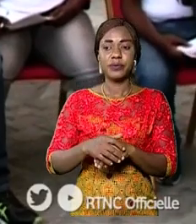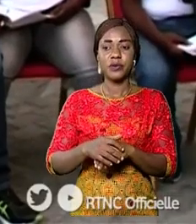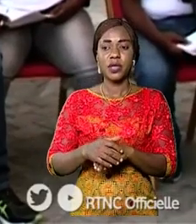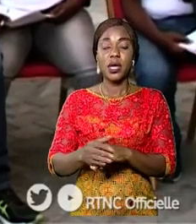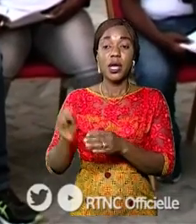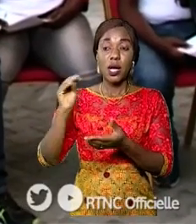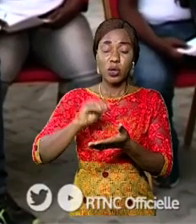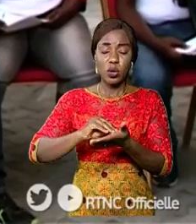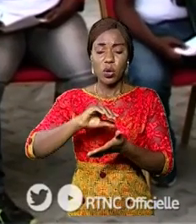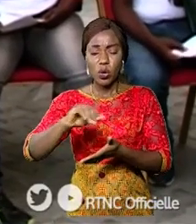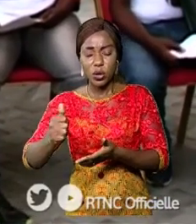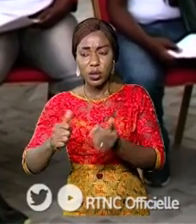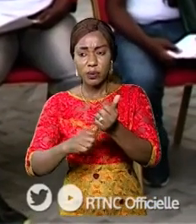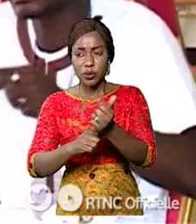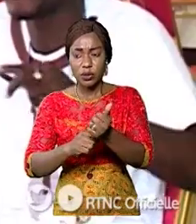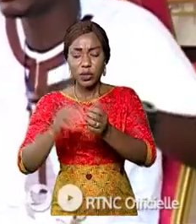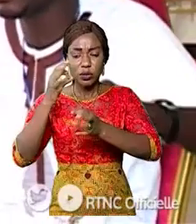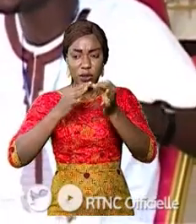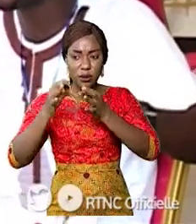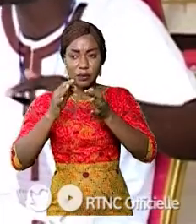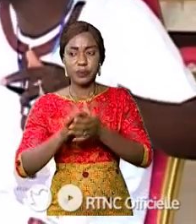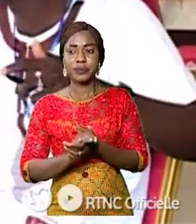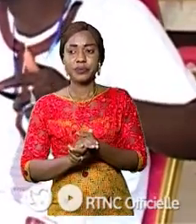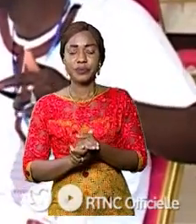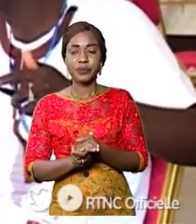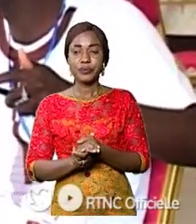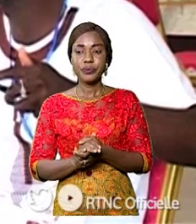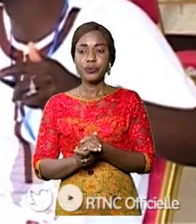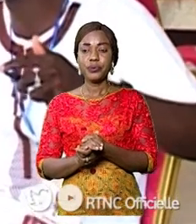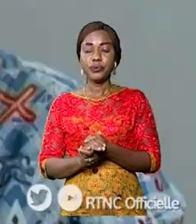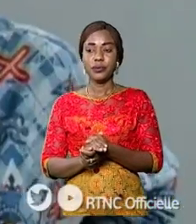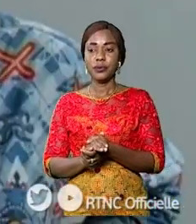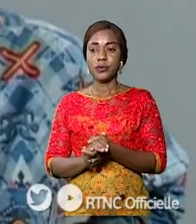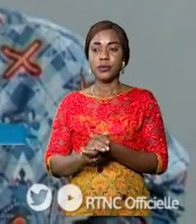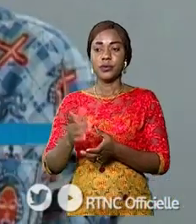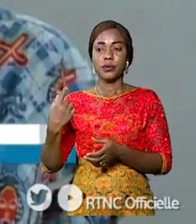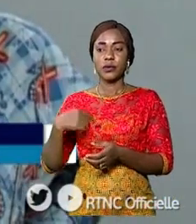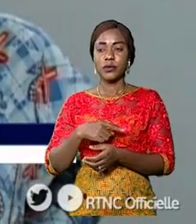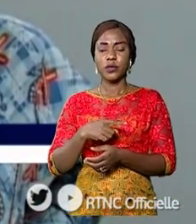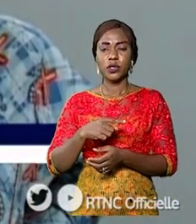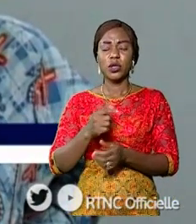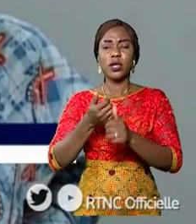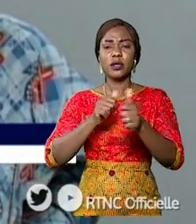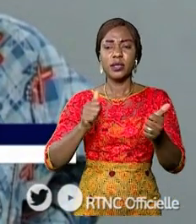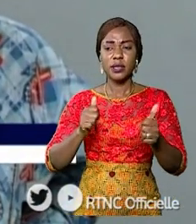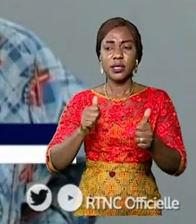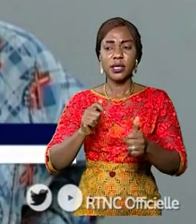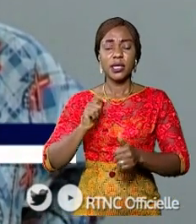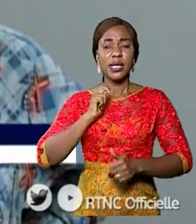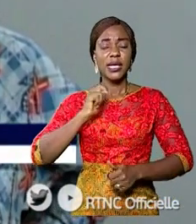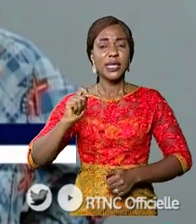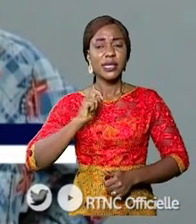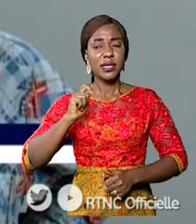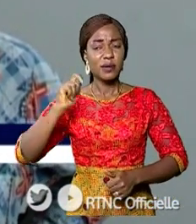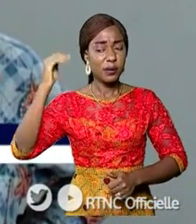Moudige, l'un des orateurs, fait une mise au point. Prendre acte de l'esclavage mental dont nous